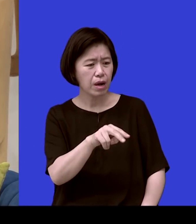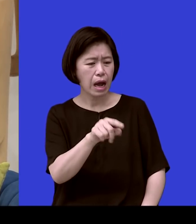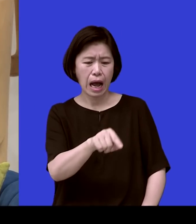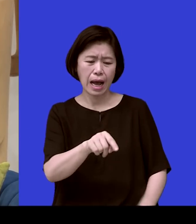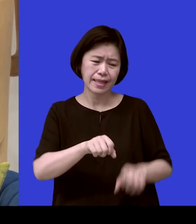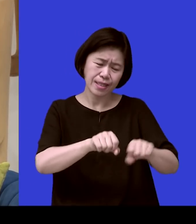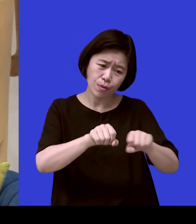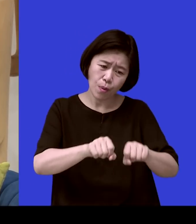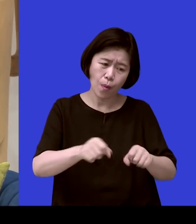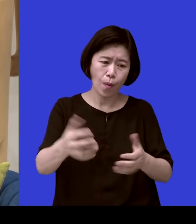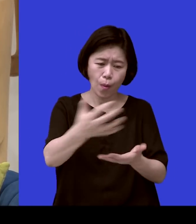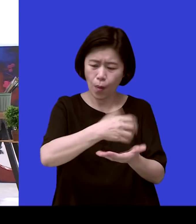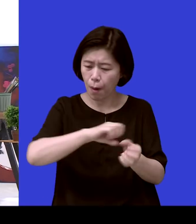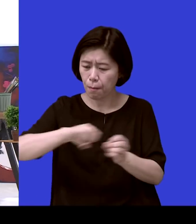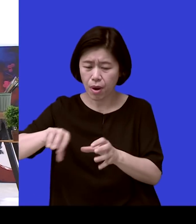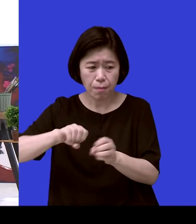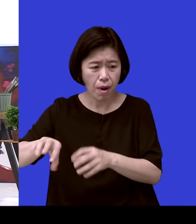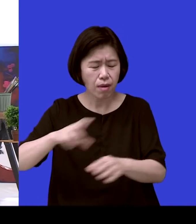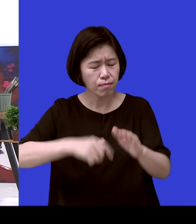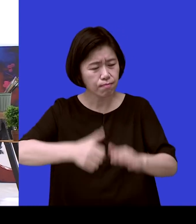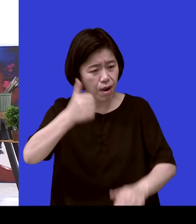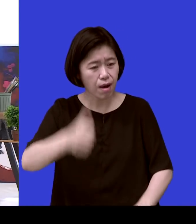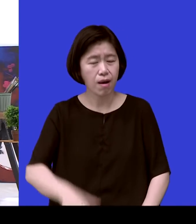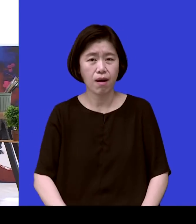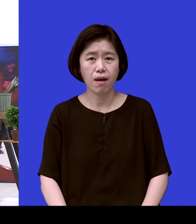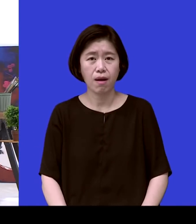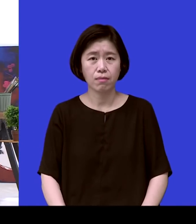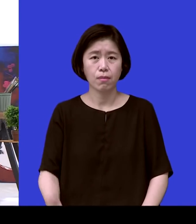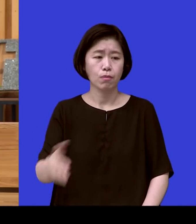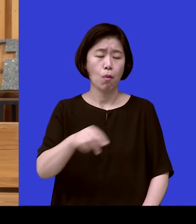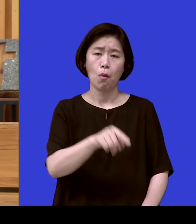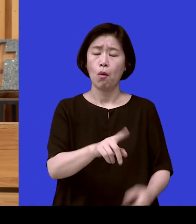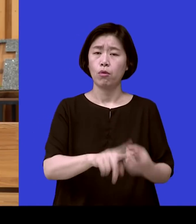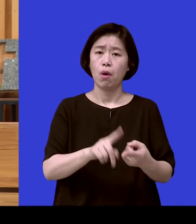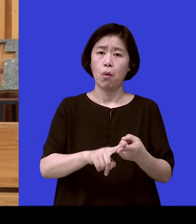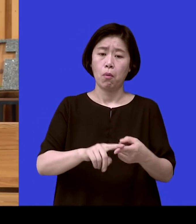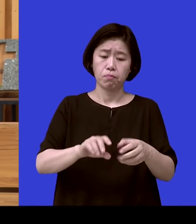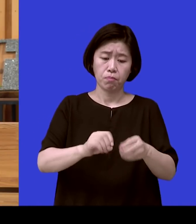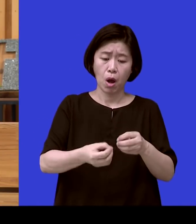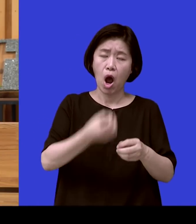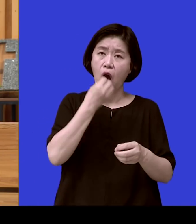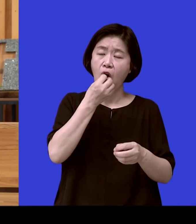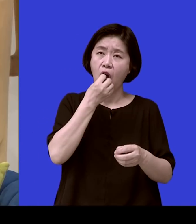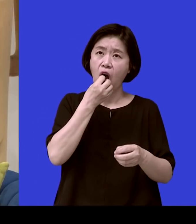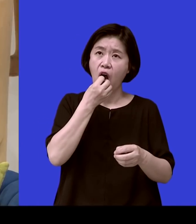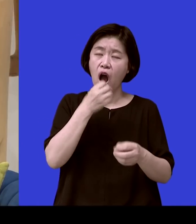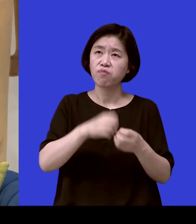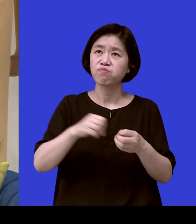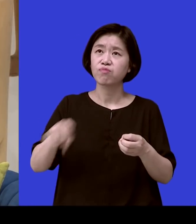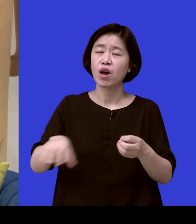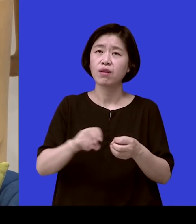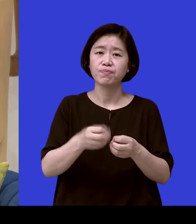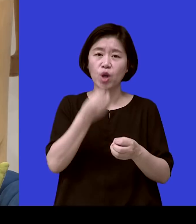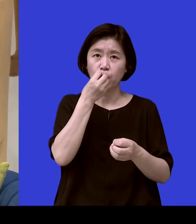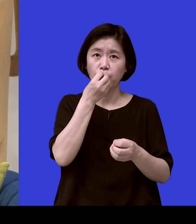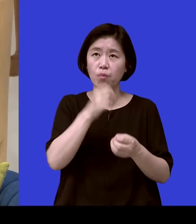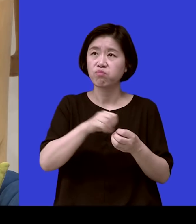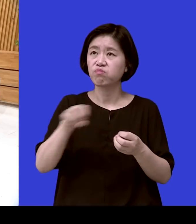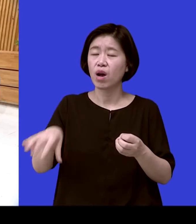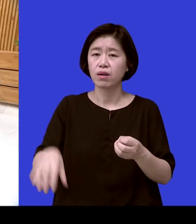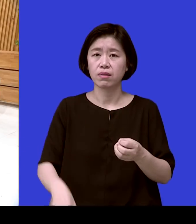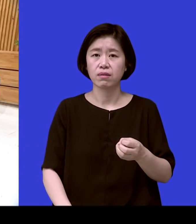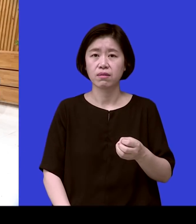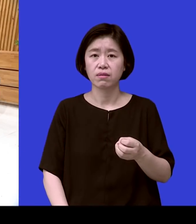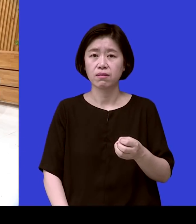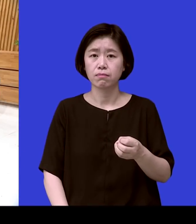TV를 보면서 예. 계속 까서 먹고 예. 계속 쌓아놓는 거예요. 예, 그게 그 유명한 귤 까고 있네 이거 아니에요? 예. 앉아서 귤 까고